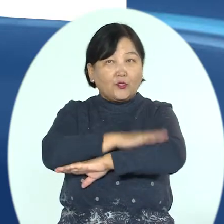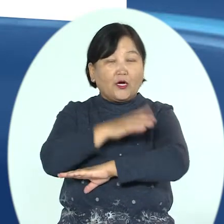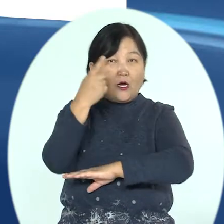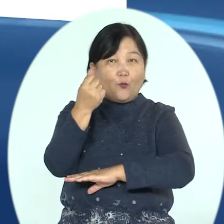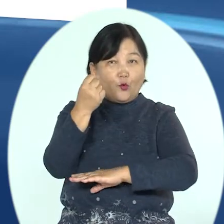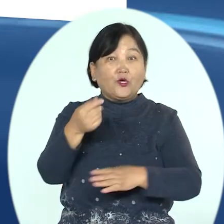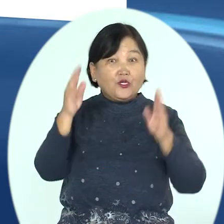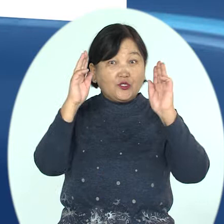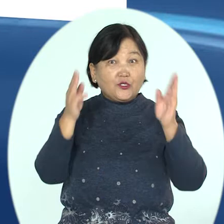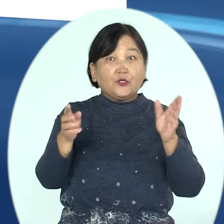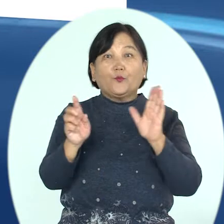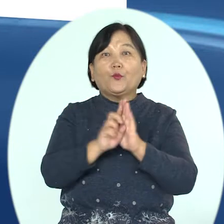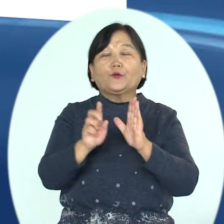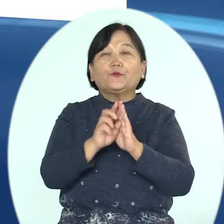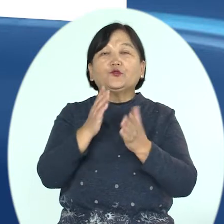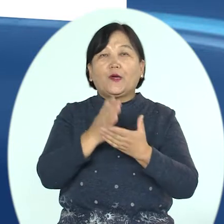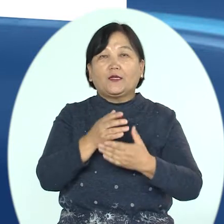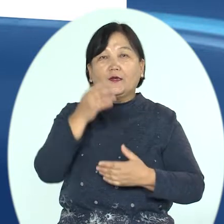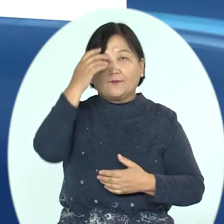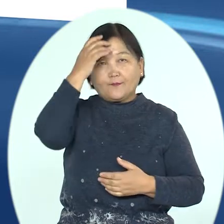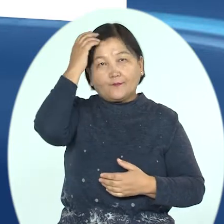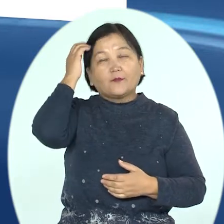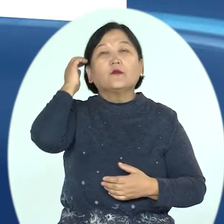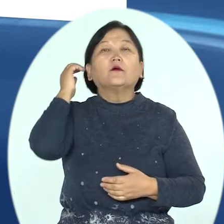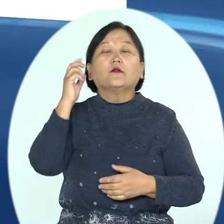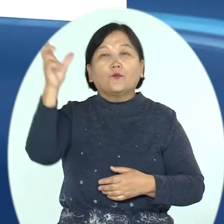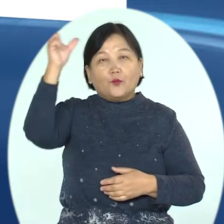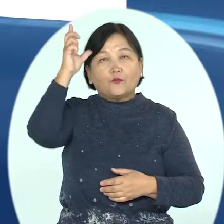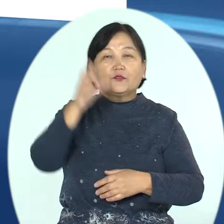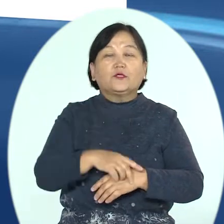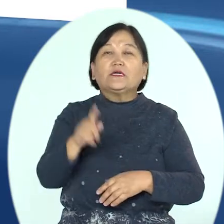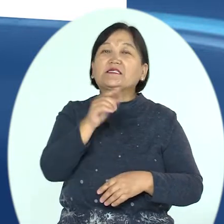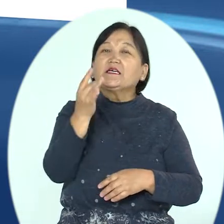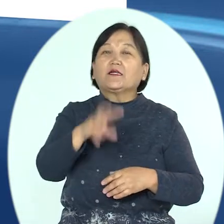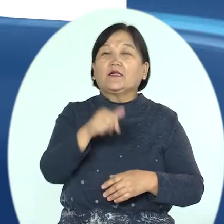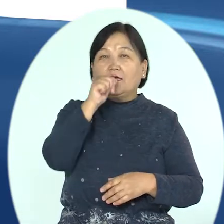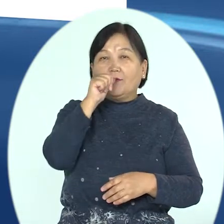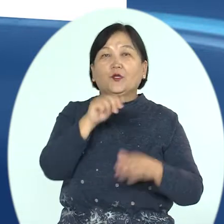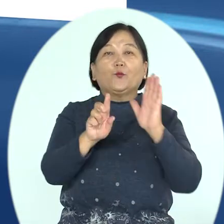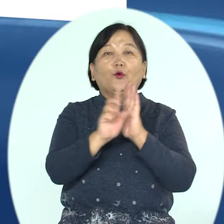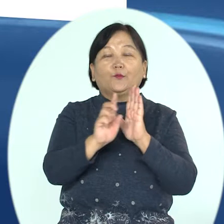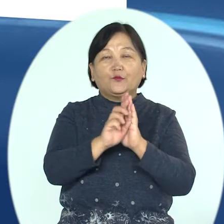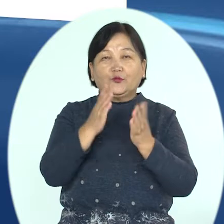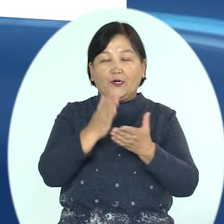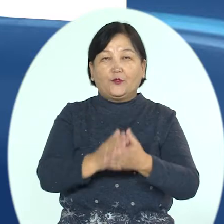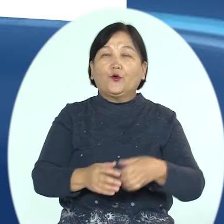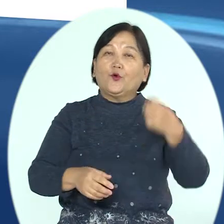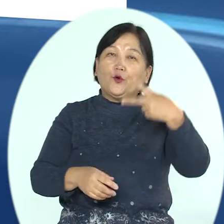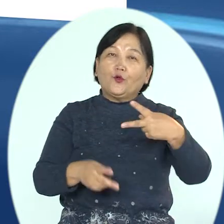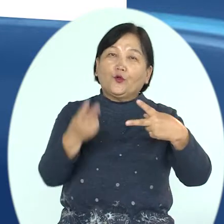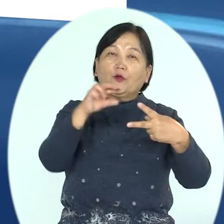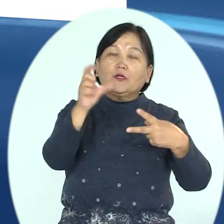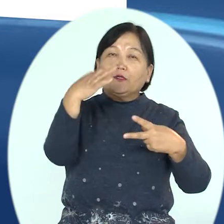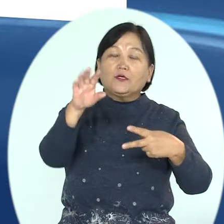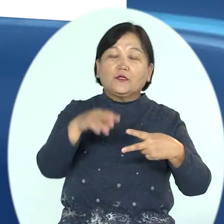Өрхийнхөө боловсролын зардлыг бол хэмнэх ийм боломжтой зээл байж байгаа. За ингээд хоёр дахь дэд сэдвүүн